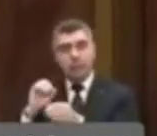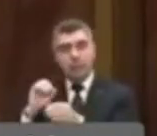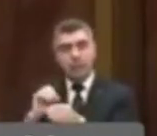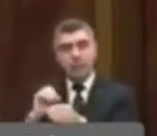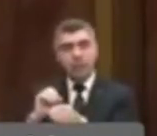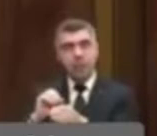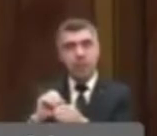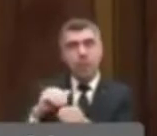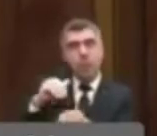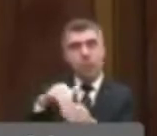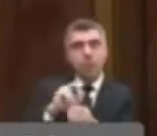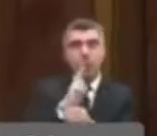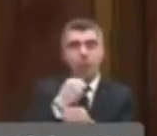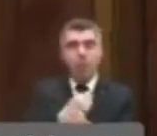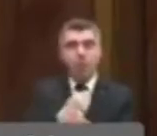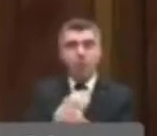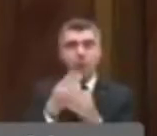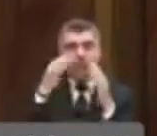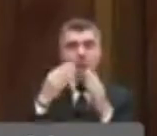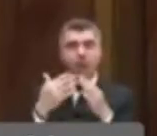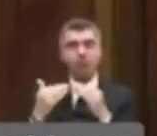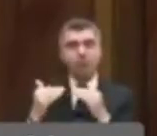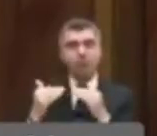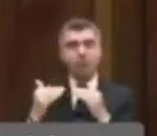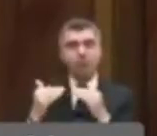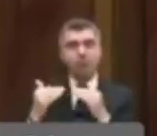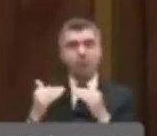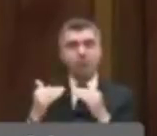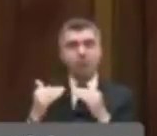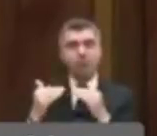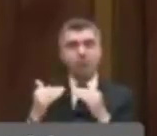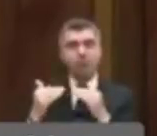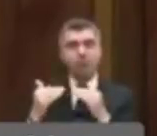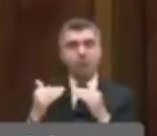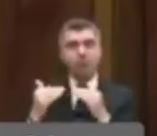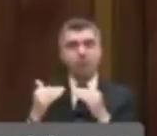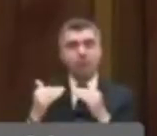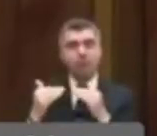هي ثقافه، دونك خص يكون الاحترام بيناتنا. حنا اسمح لي